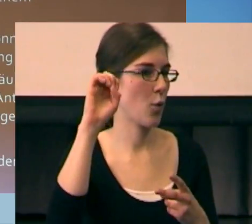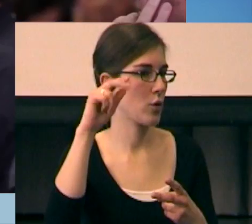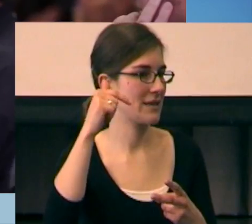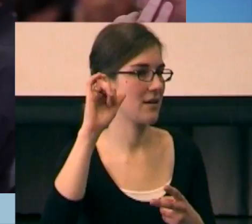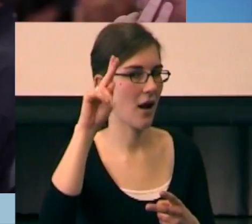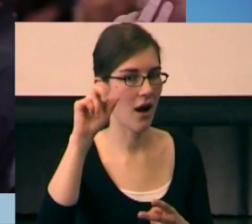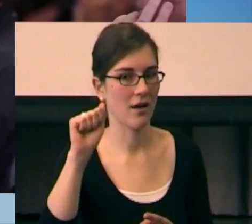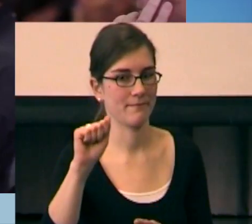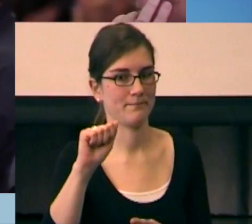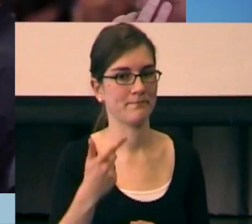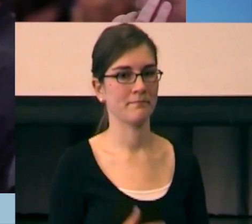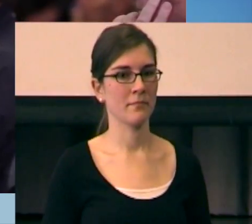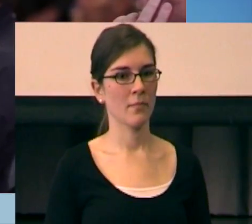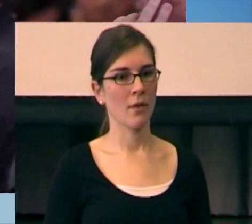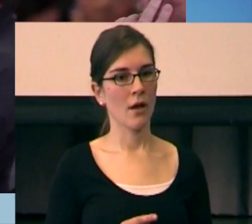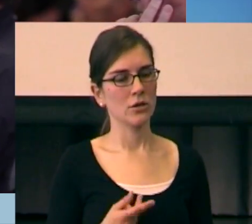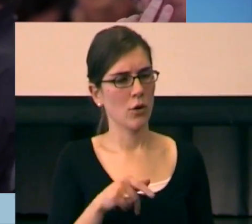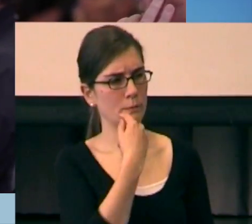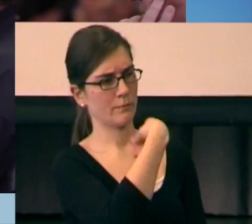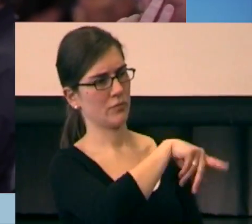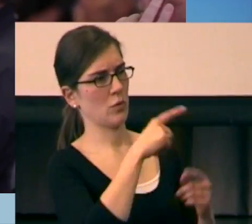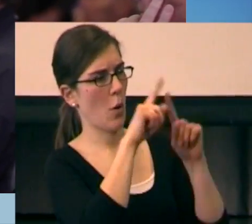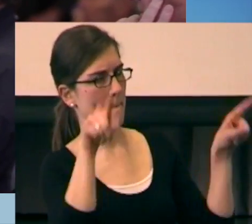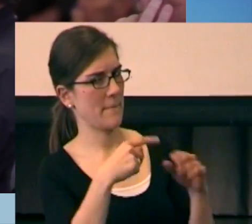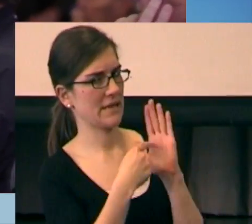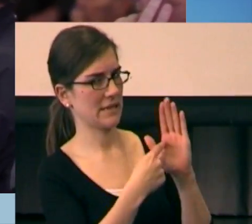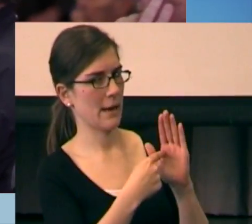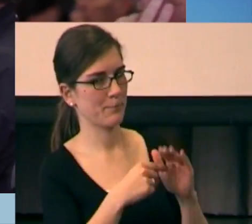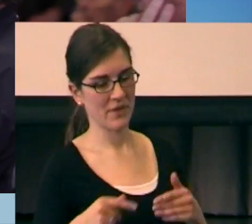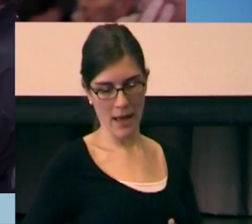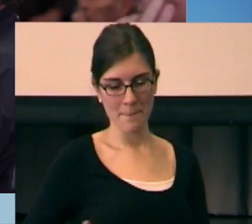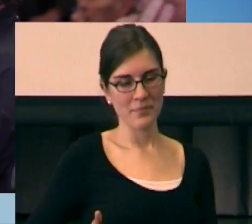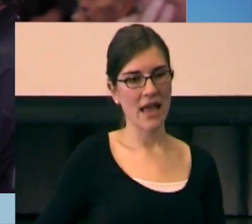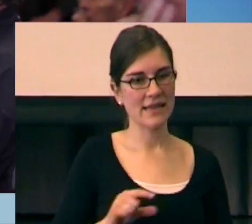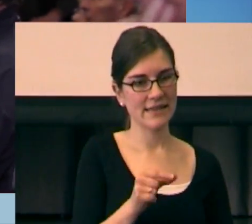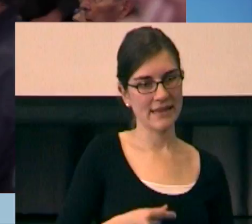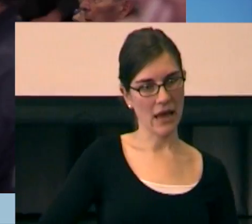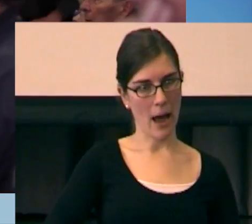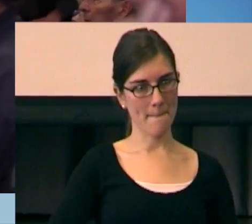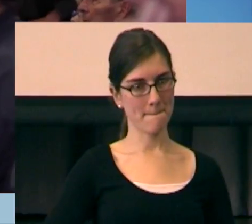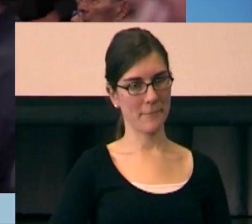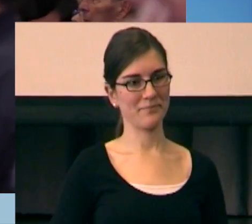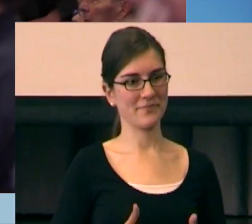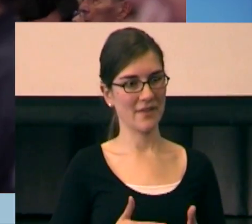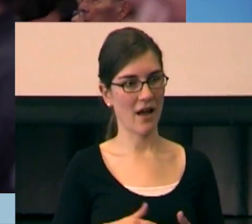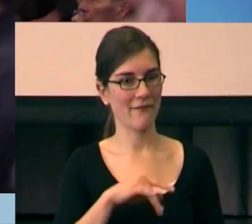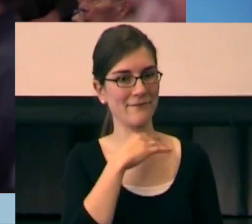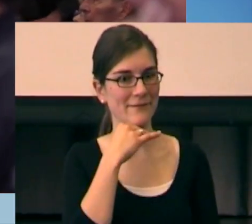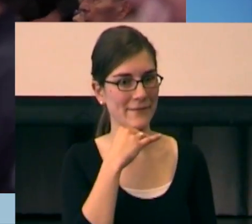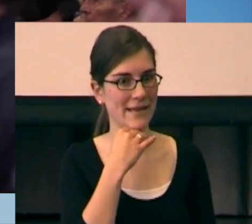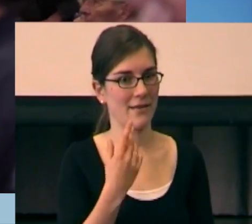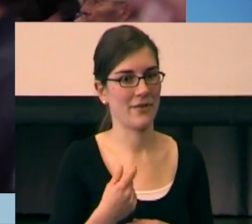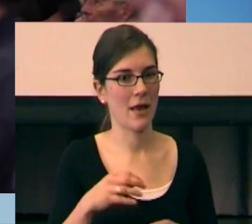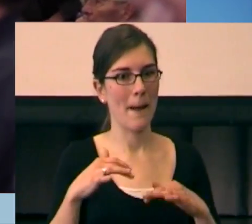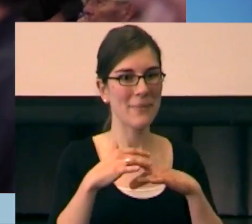Enddarm. Ich zeige Ihnen dann gleich noch ein Schaubild. Im Enddarm sind ganz viele Bakterien und die dürfen wir natürlich bei der Prostata-Biopsie nicht in die